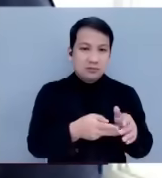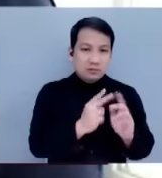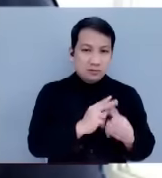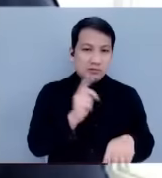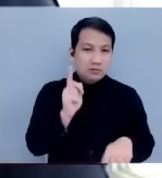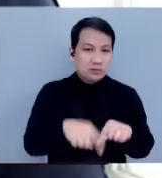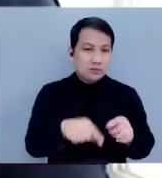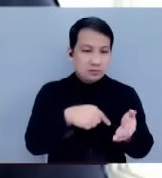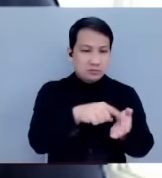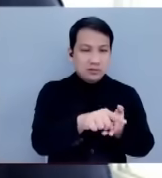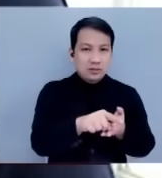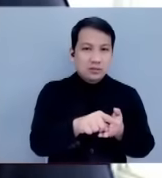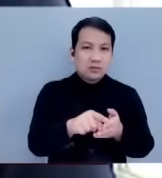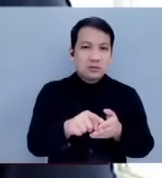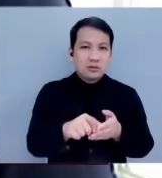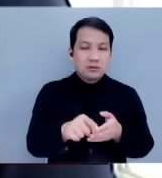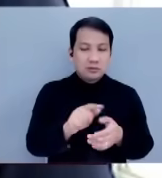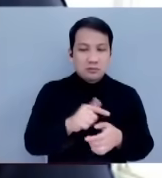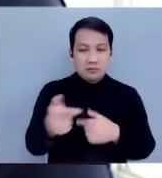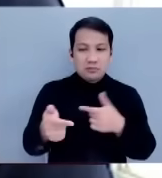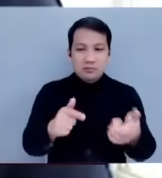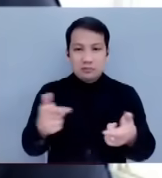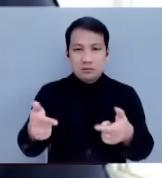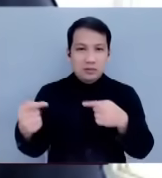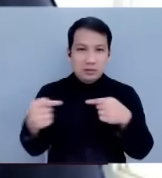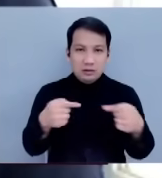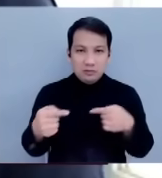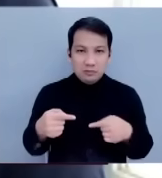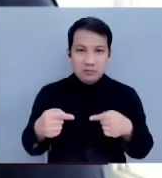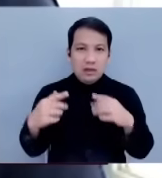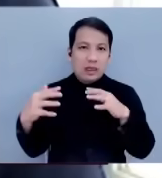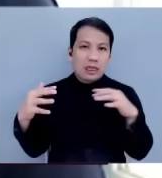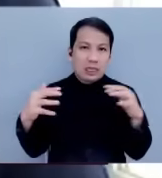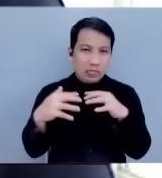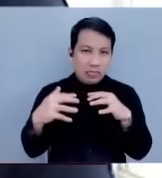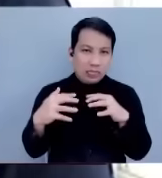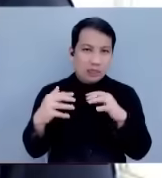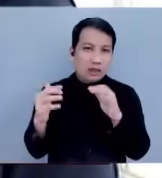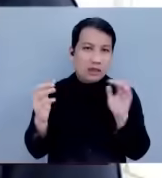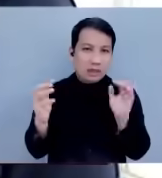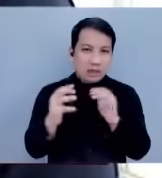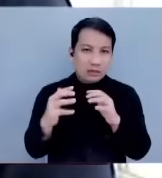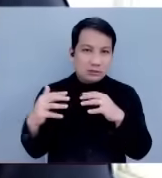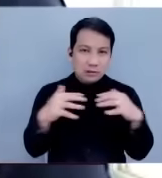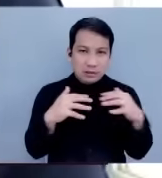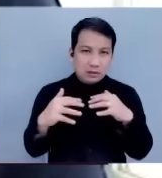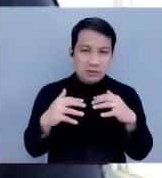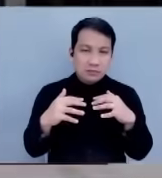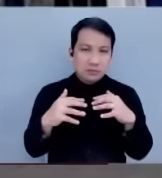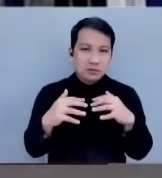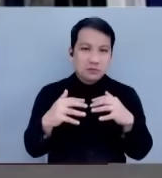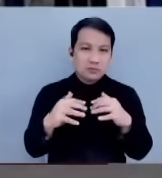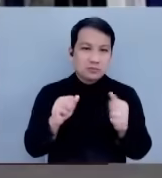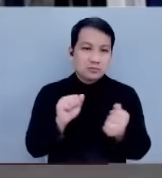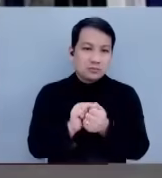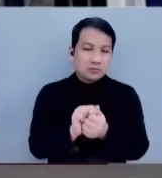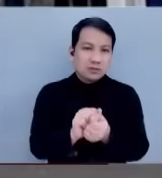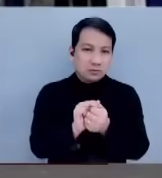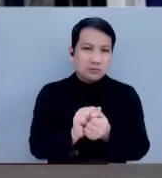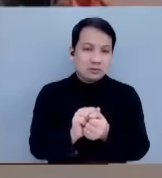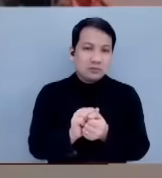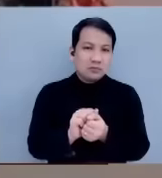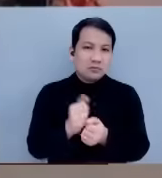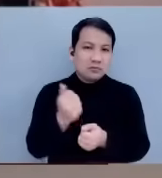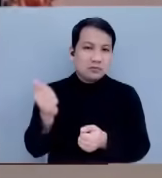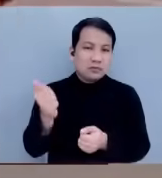Kaya nagkaalitan sila, din nagkarambulan kasi sumali yung iba na kasamahan. Sabi pa ng mga